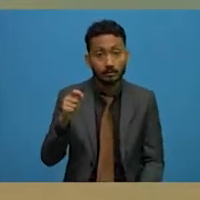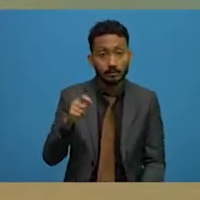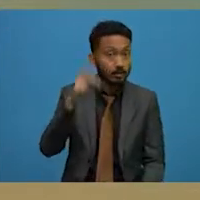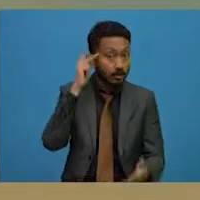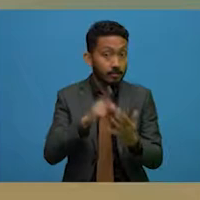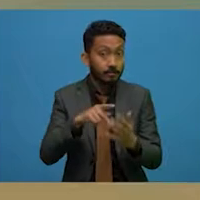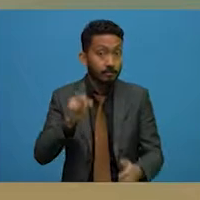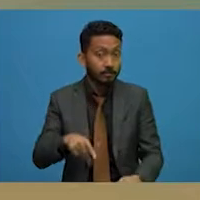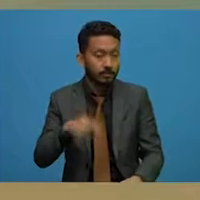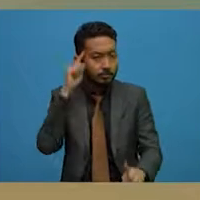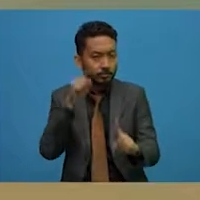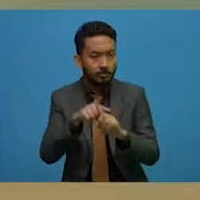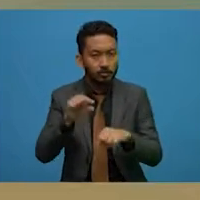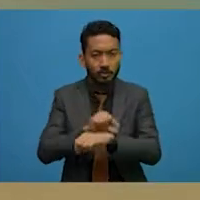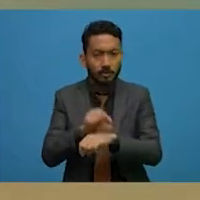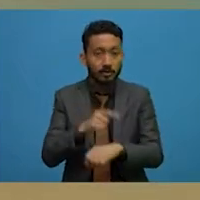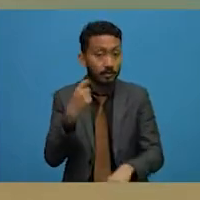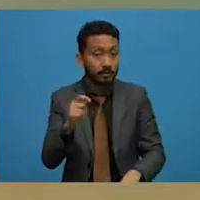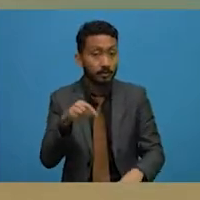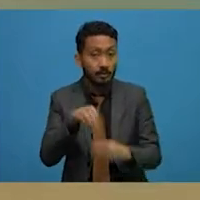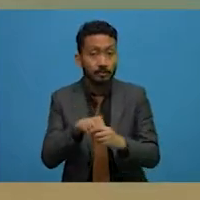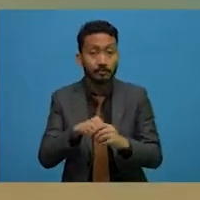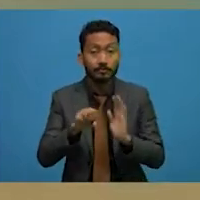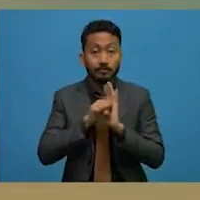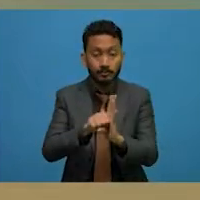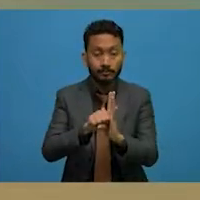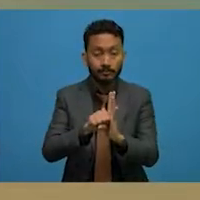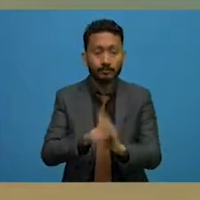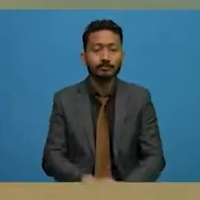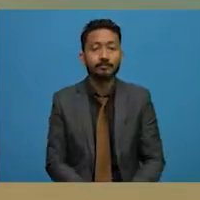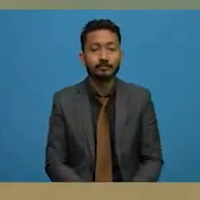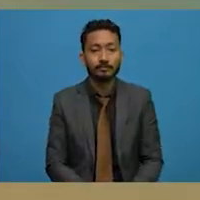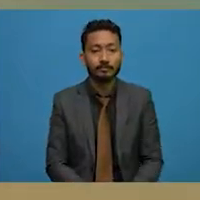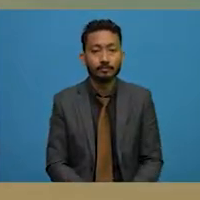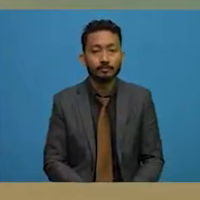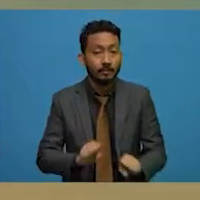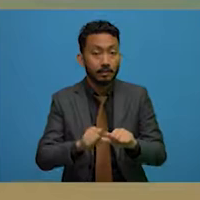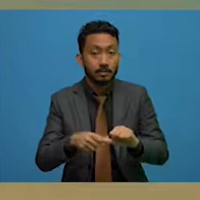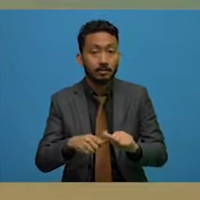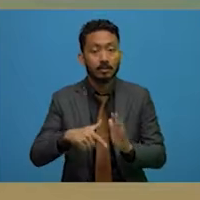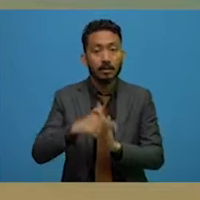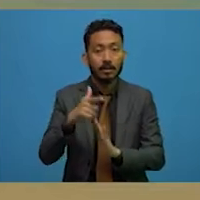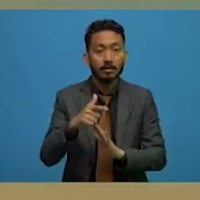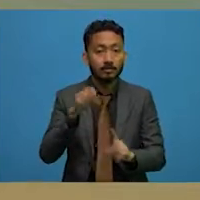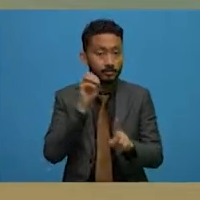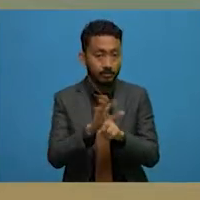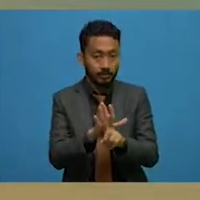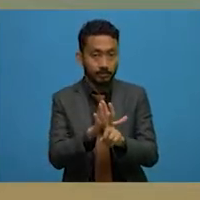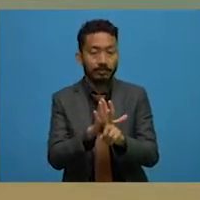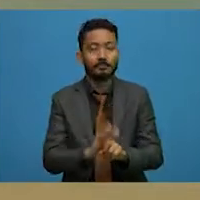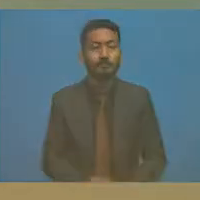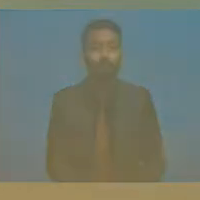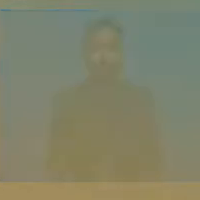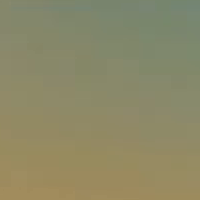kenal pasti tujuan penggunaan teks dalam sesuatu persembahan agar ianya lebih berkesan.